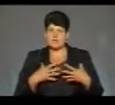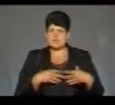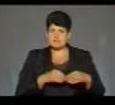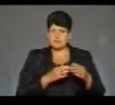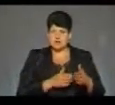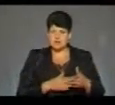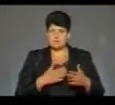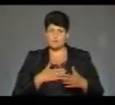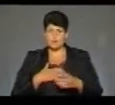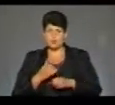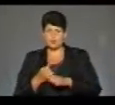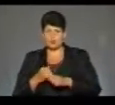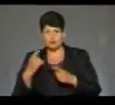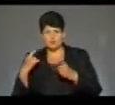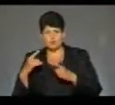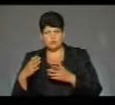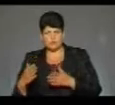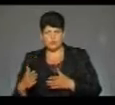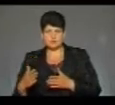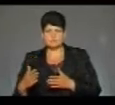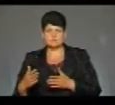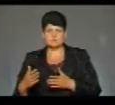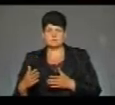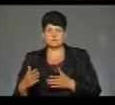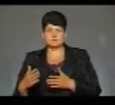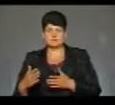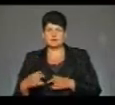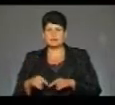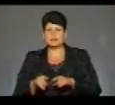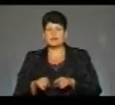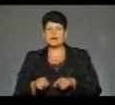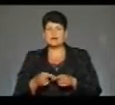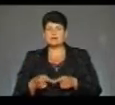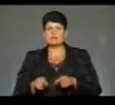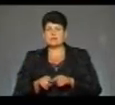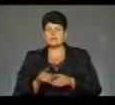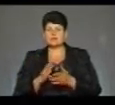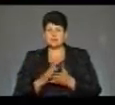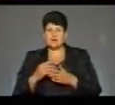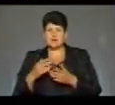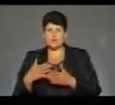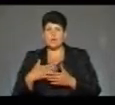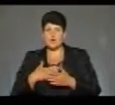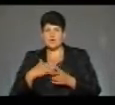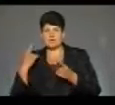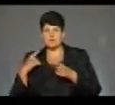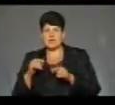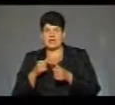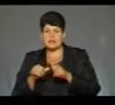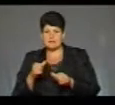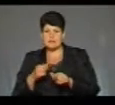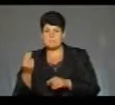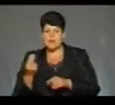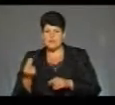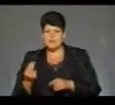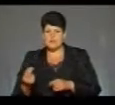мої роботи творчі. Також є розділ ось моя творчість, тут є ліплення і